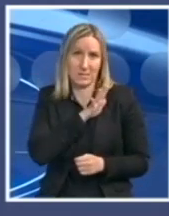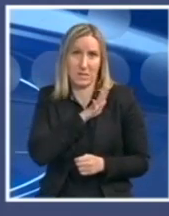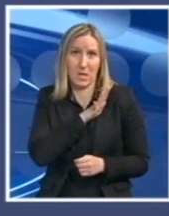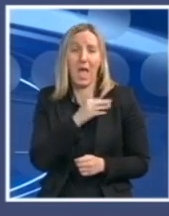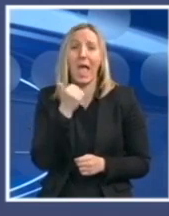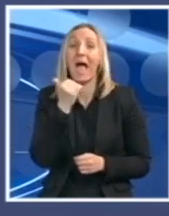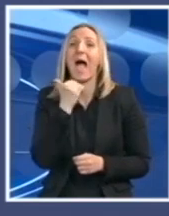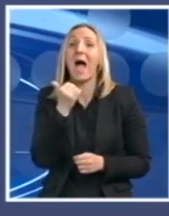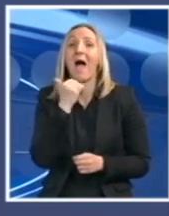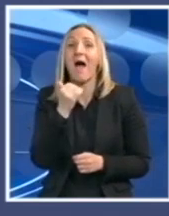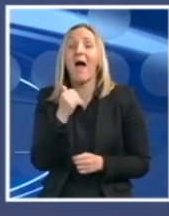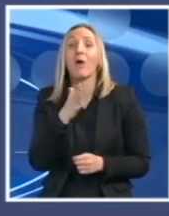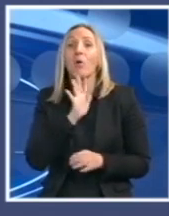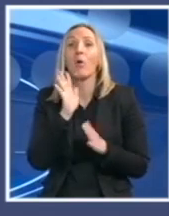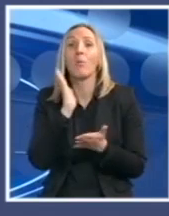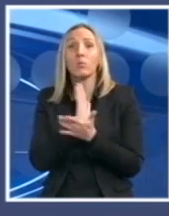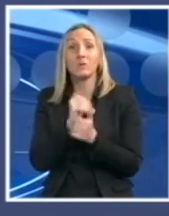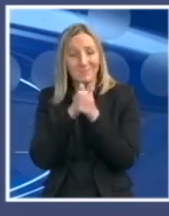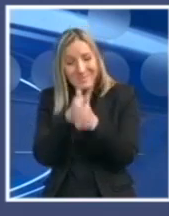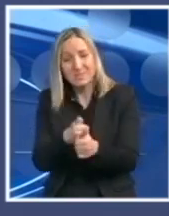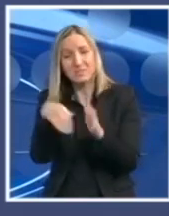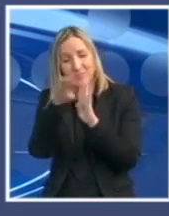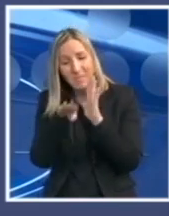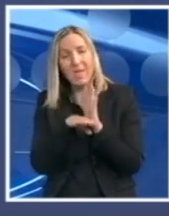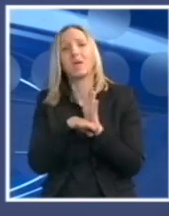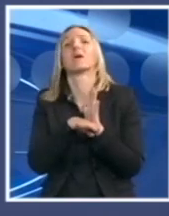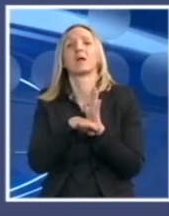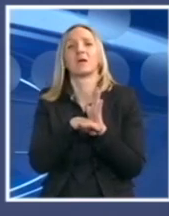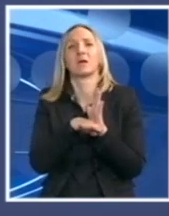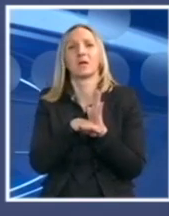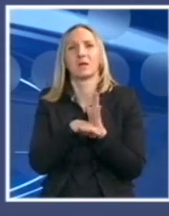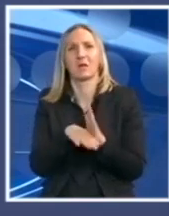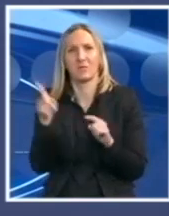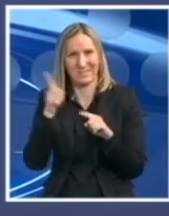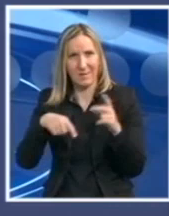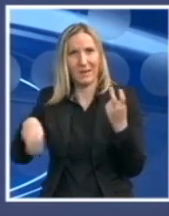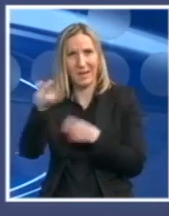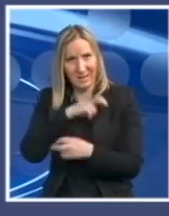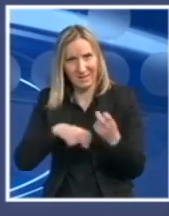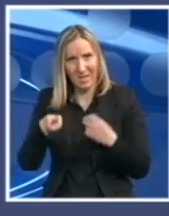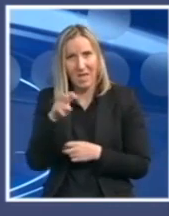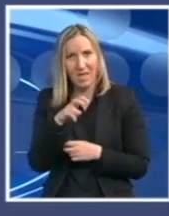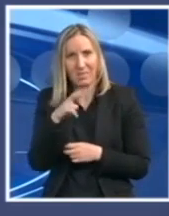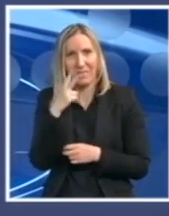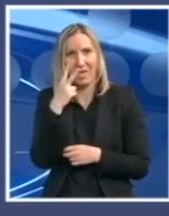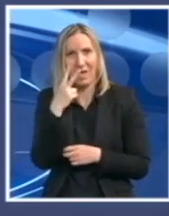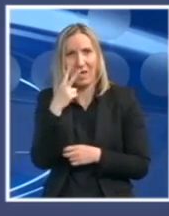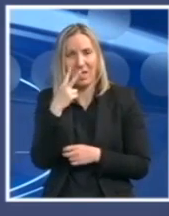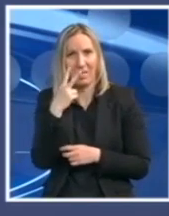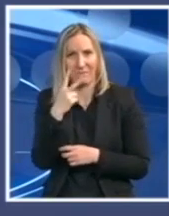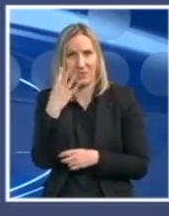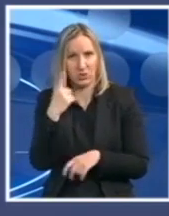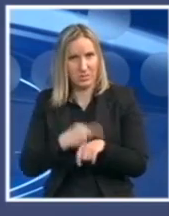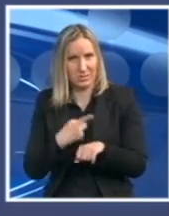budu sprovodile takve mere, ako govorimo sad konkretno o zabrani kretanja 24 sata, po